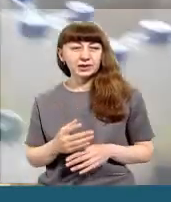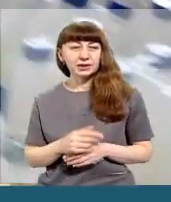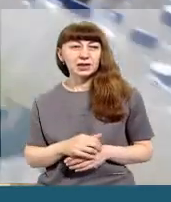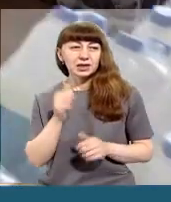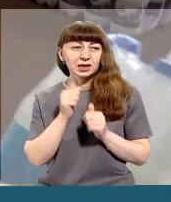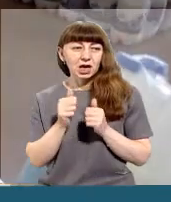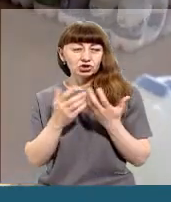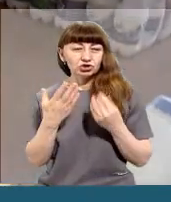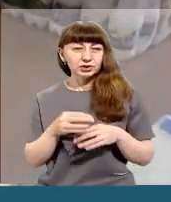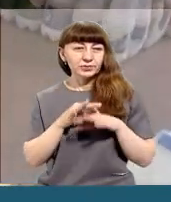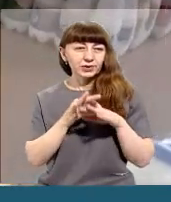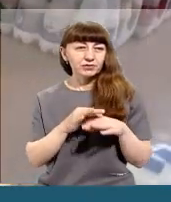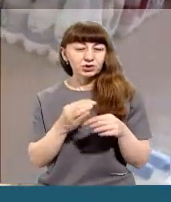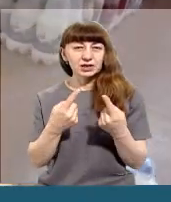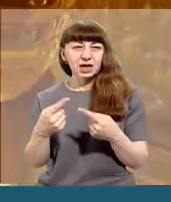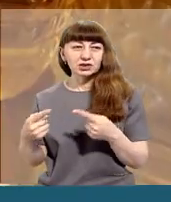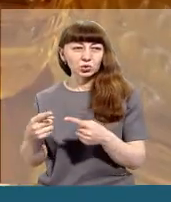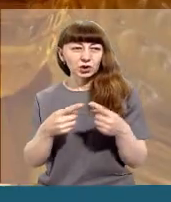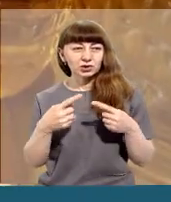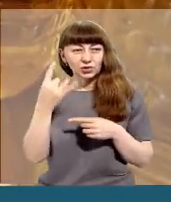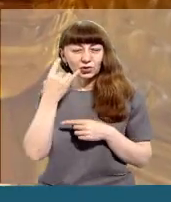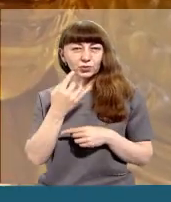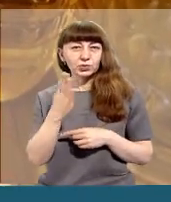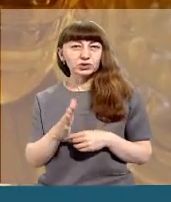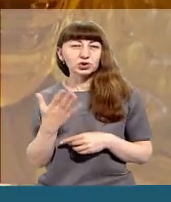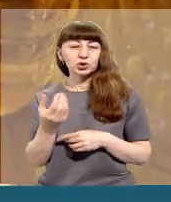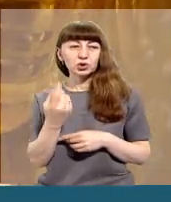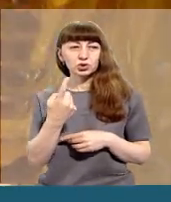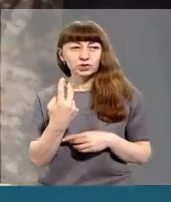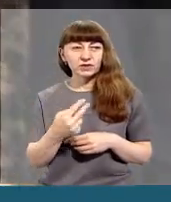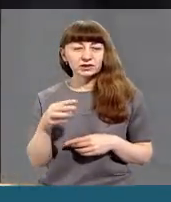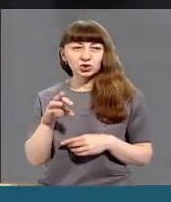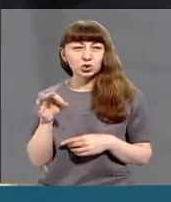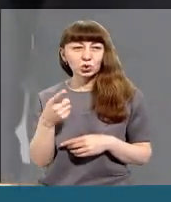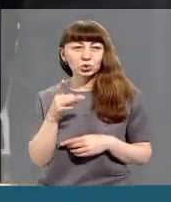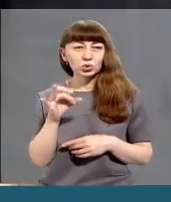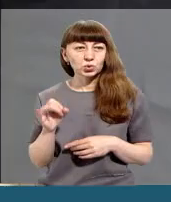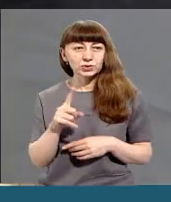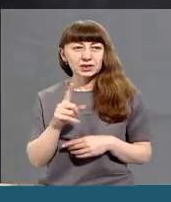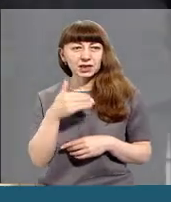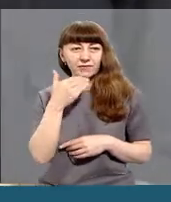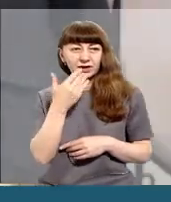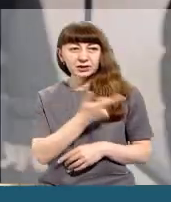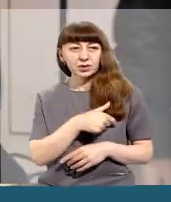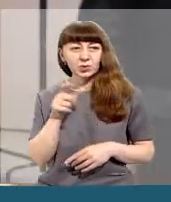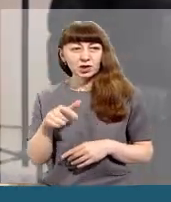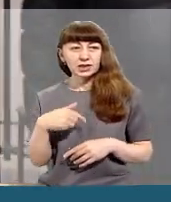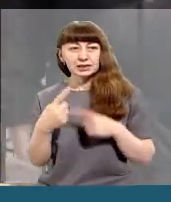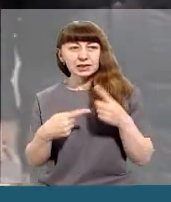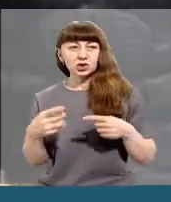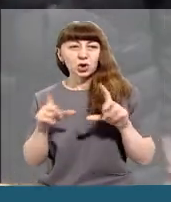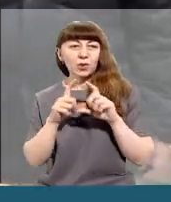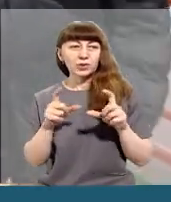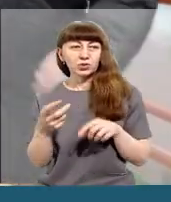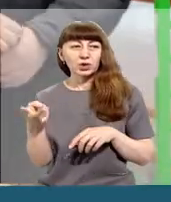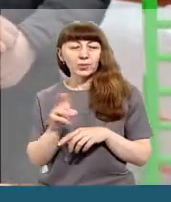ежедневно поступает из разных регионов Казахстана. В пути еще 120 тонн груза, рассказали депутату. Следующий объект, который посетил